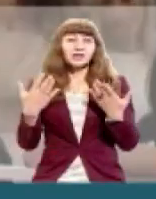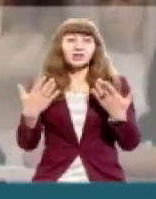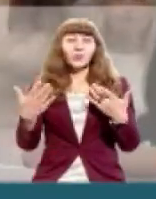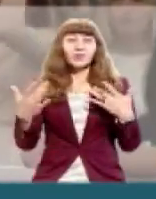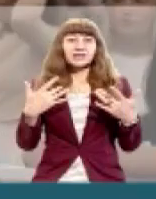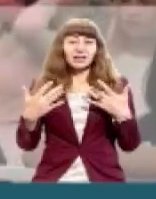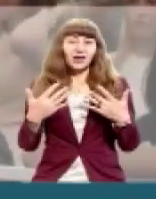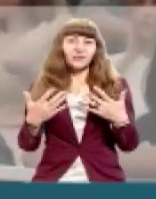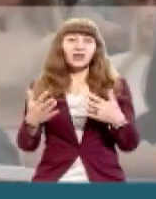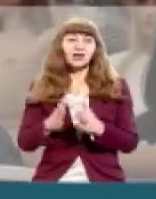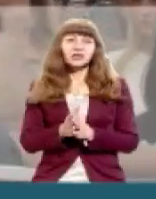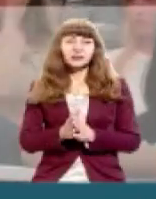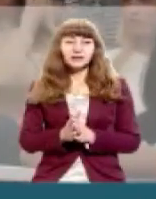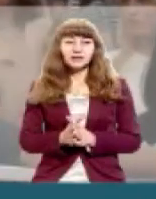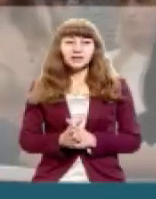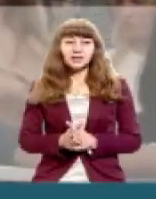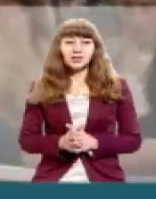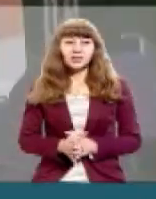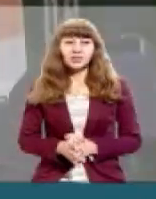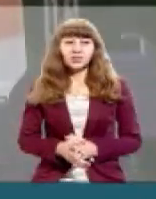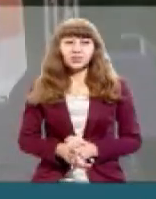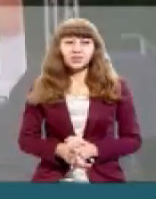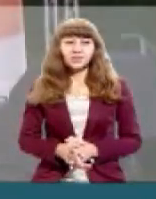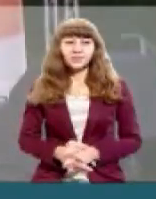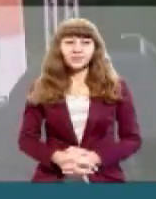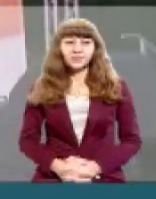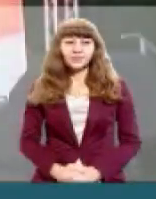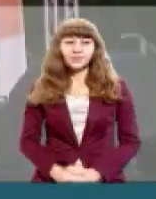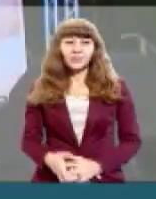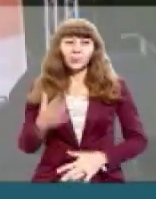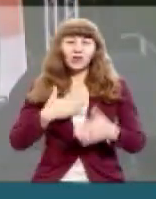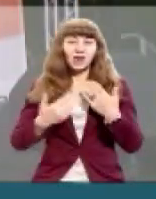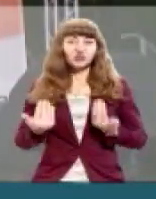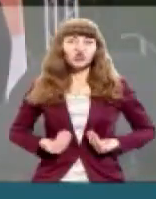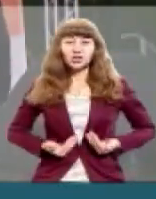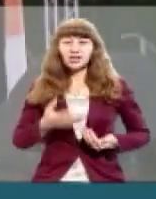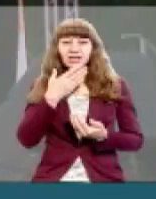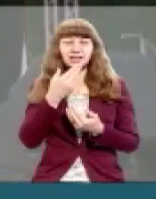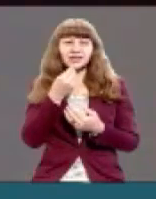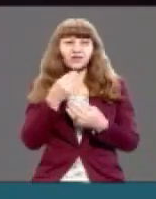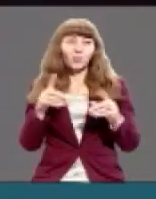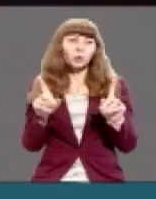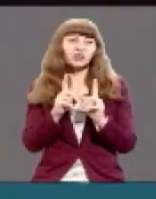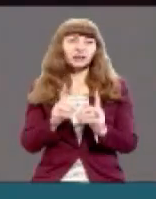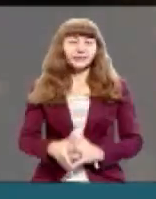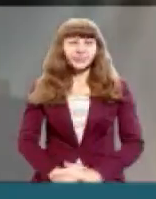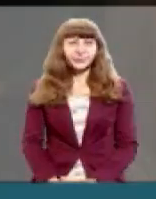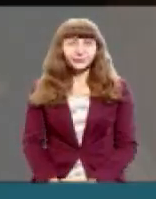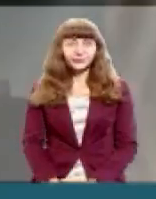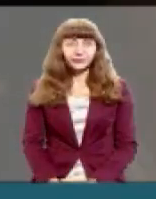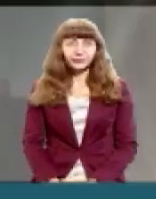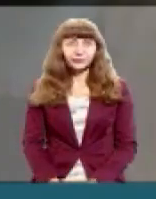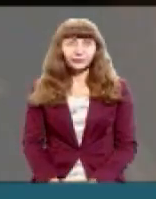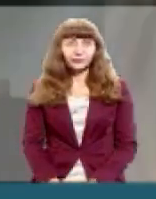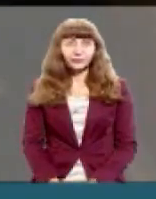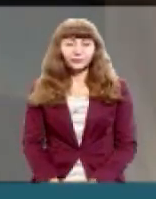бойзбендтер құттықтады. Түнге дейін таланттар көрермендерді жарқын би әуенімен қуантты. Бағдарламаның хедлайнері Гроф диджей болды.